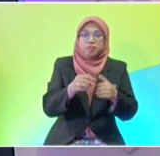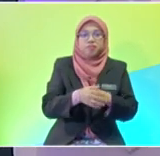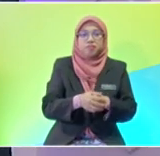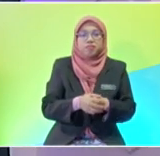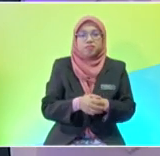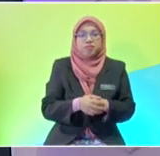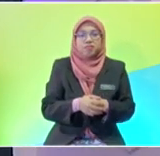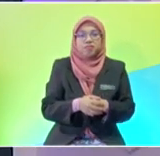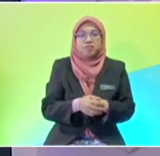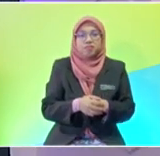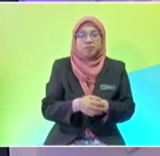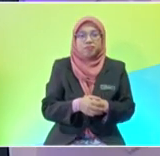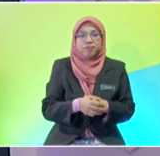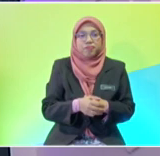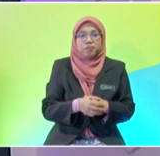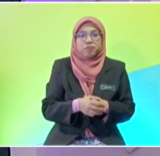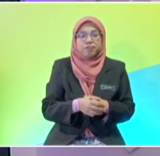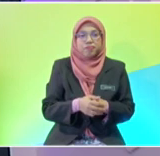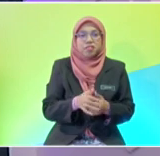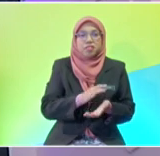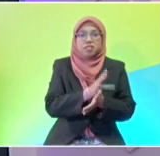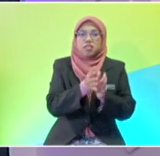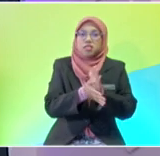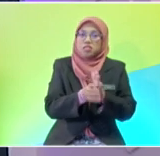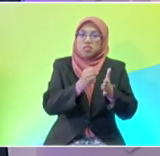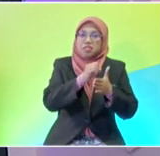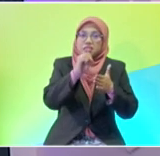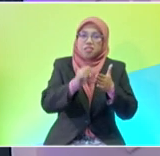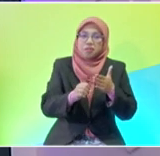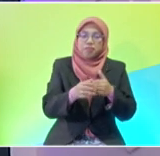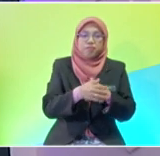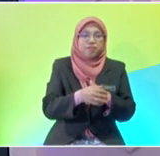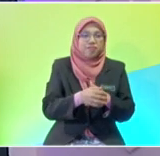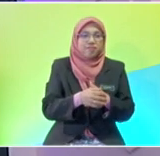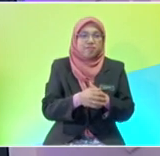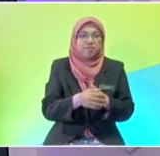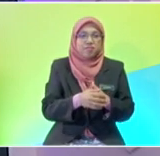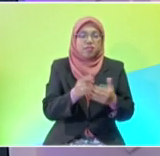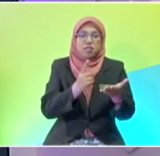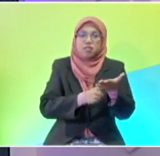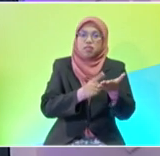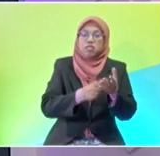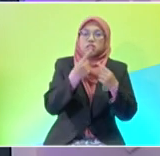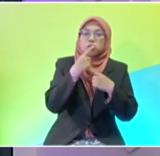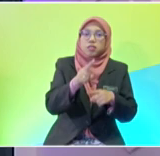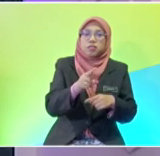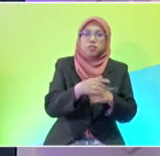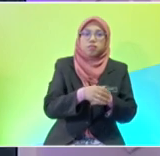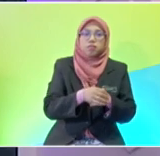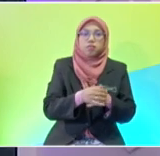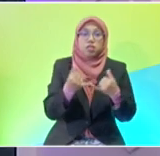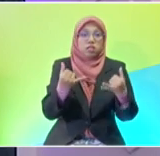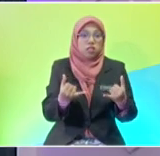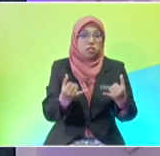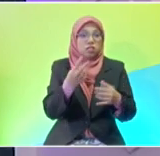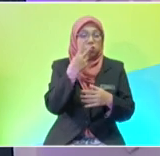Oke jadinya selesailah membincangkan jawaban dan Coba tunjukkan jawaban